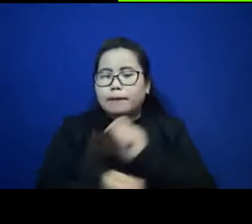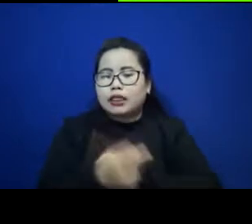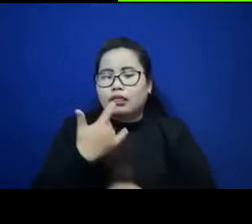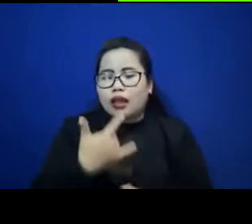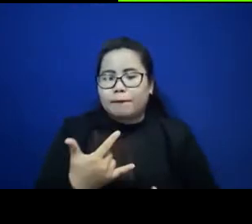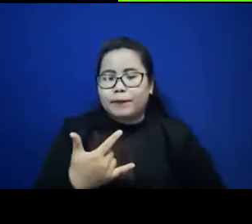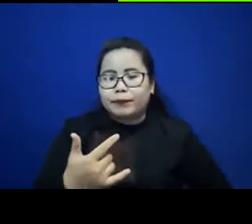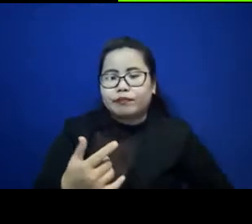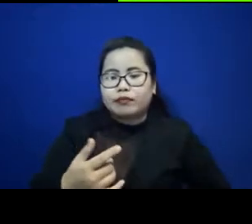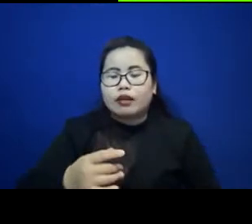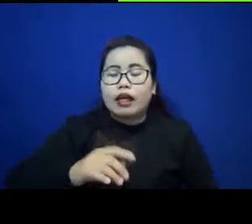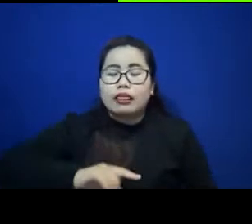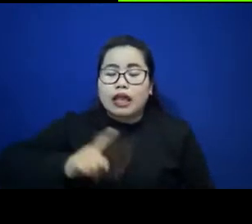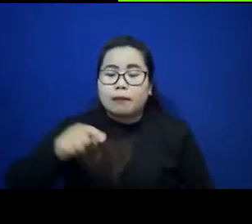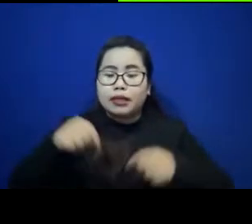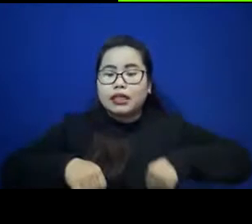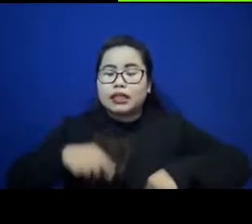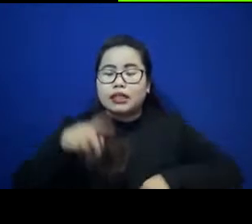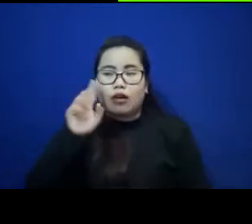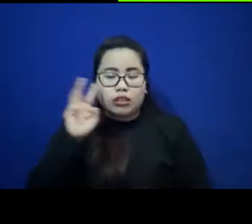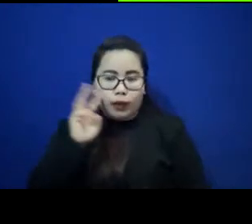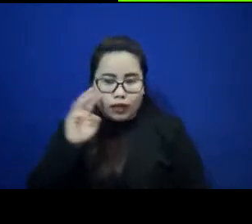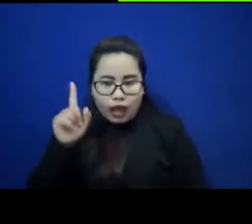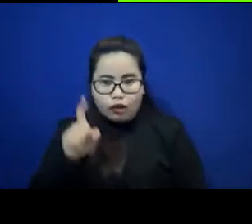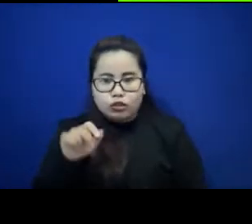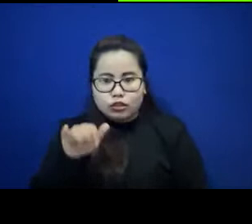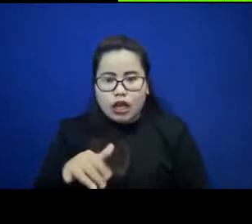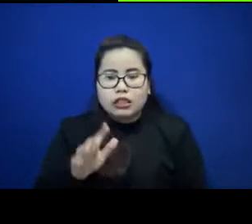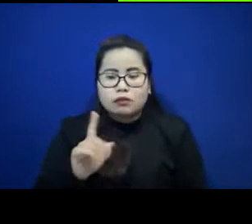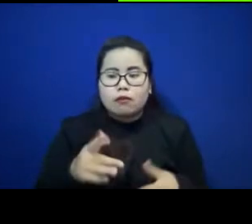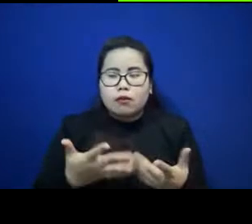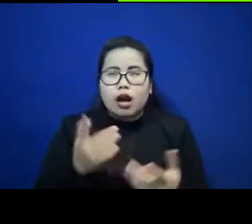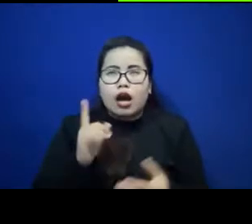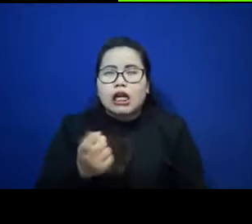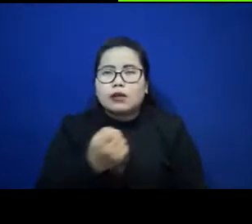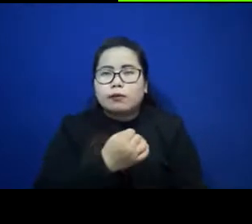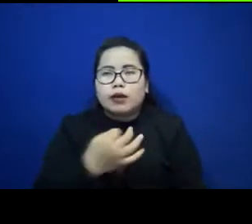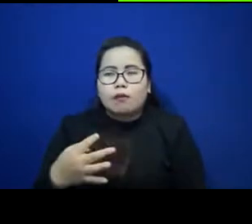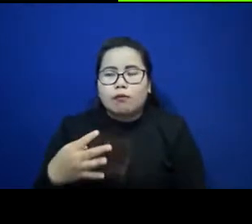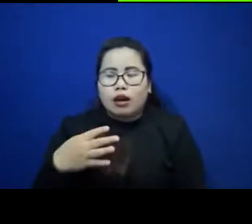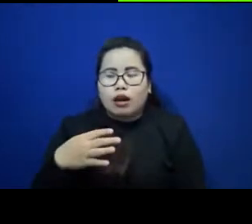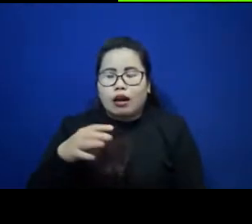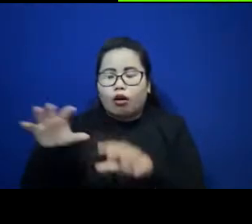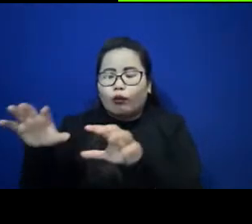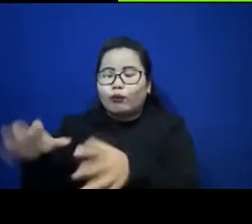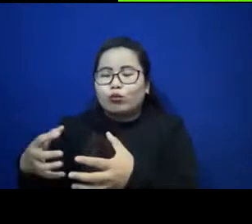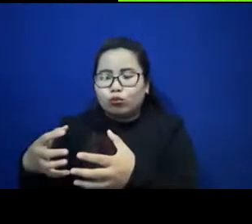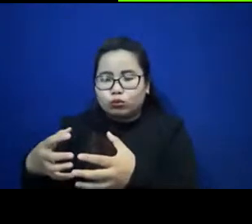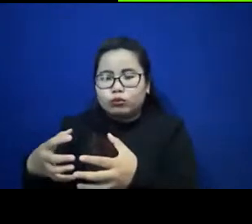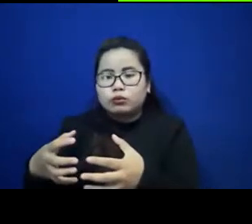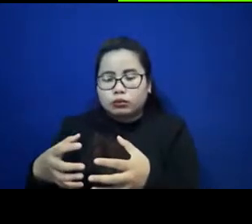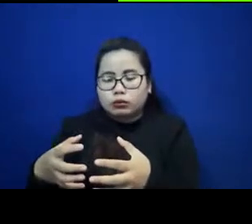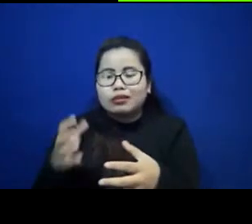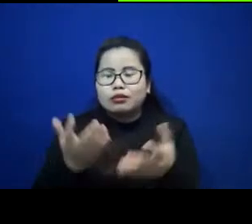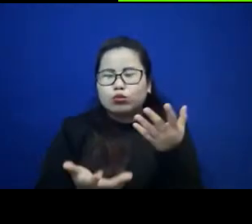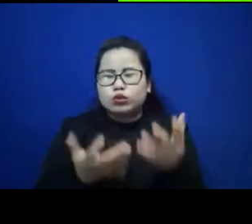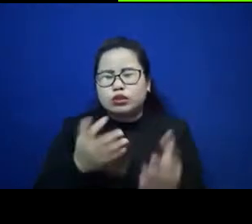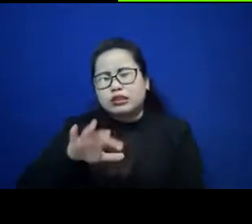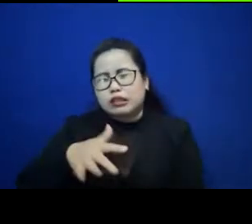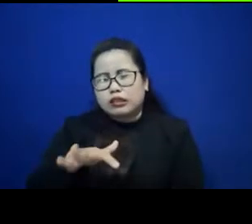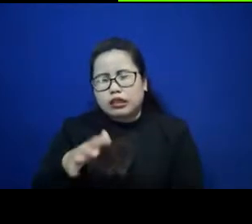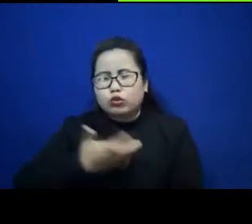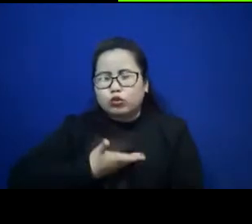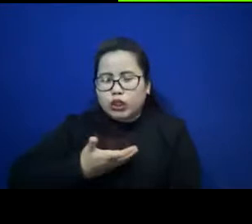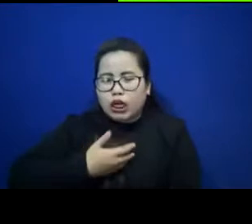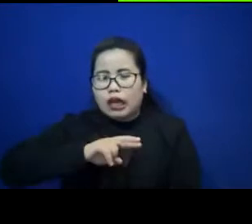tapi ini perlu diwaspadai juga ya Jadi ada beberapa oknum lah saya bilang mungkin ya kadang suka